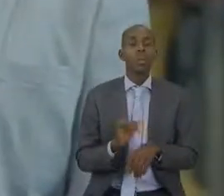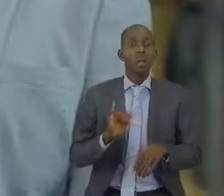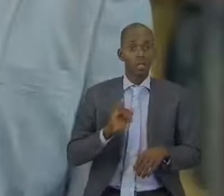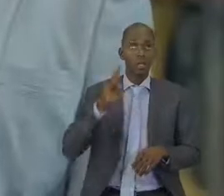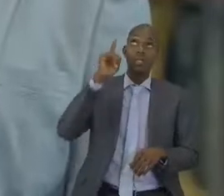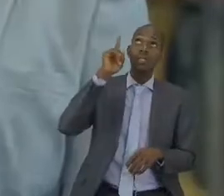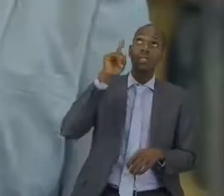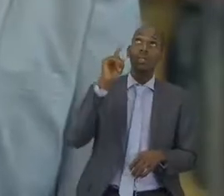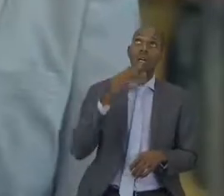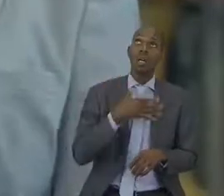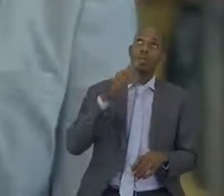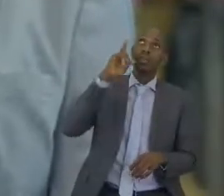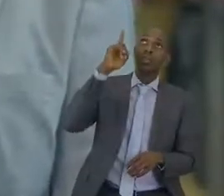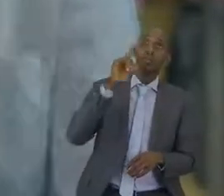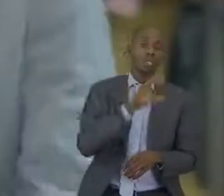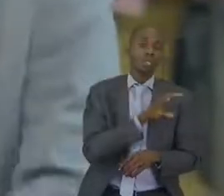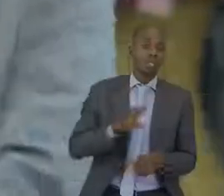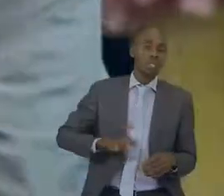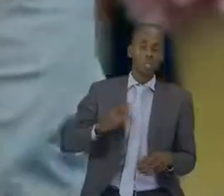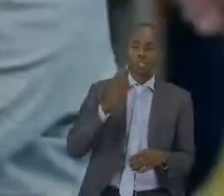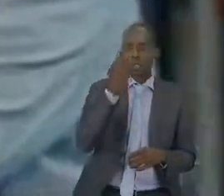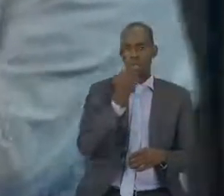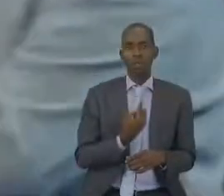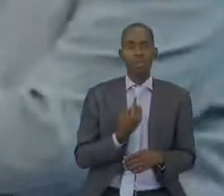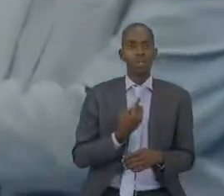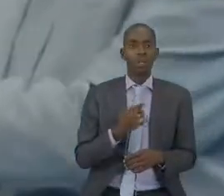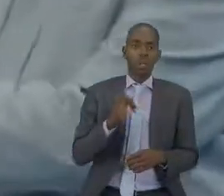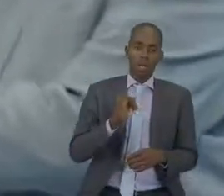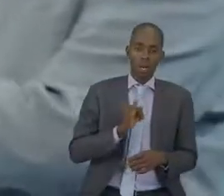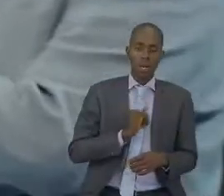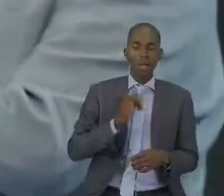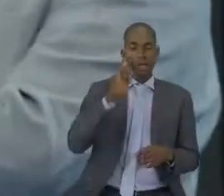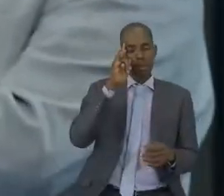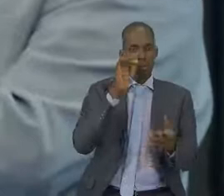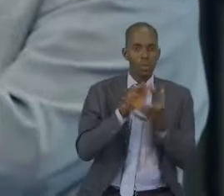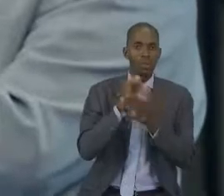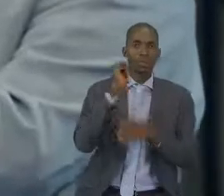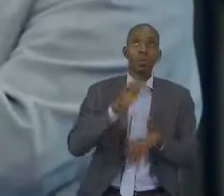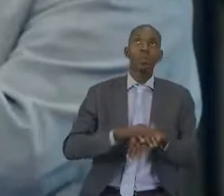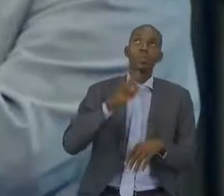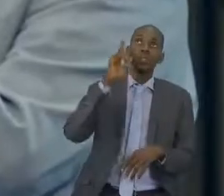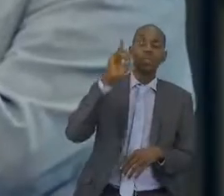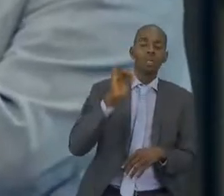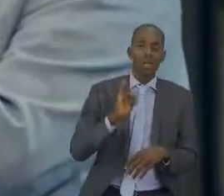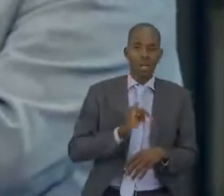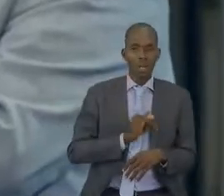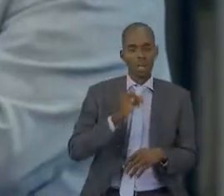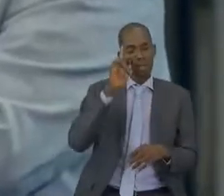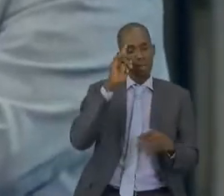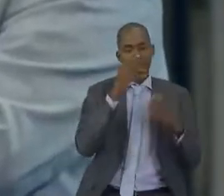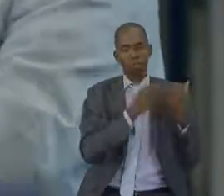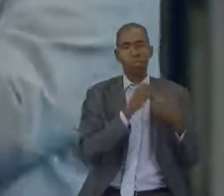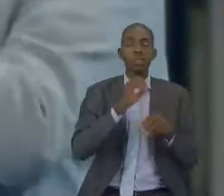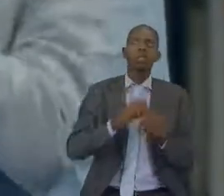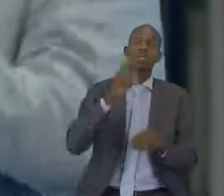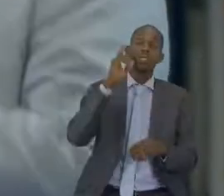seul, Christ. Je crois en lui. Je lui fais confiance pour